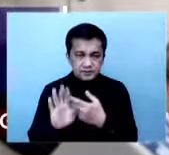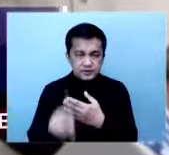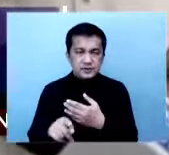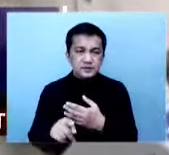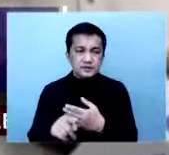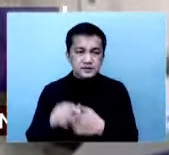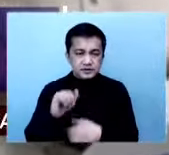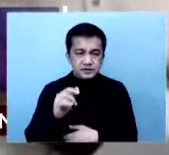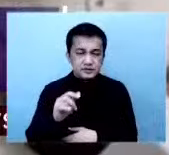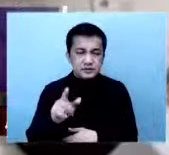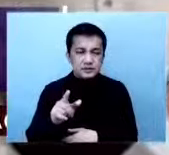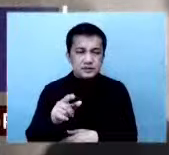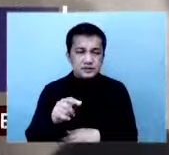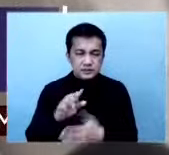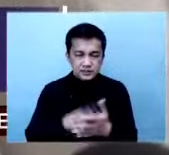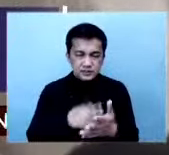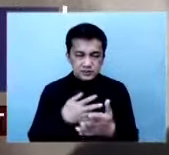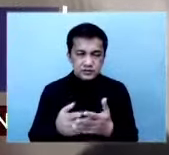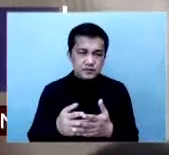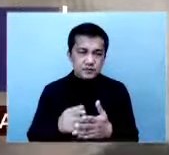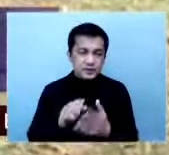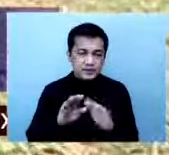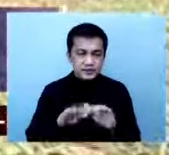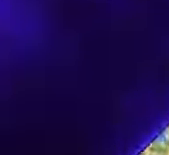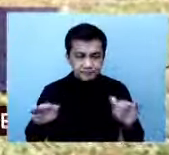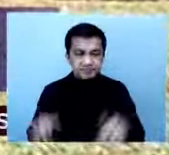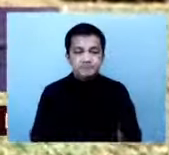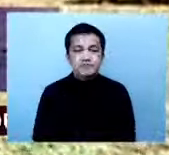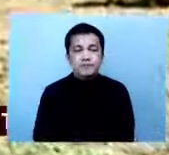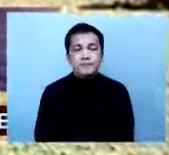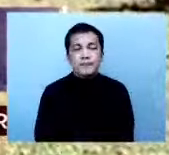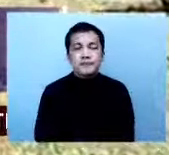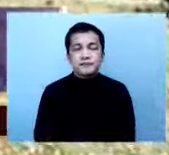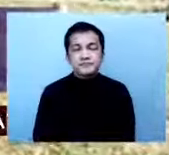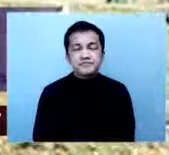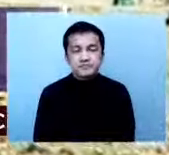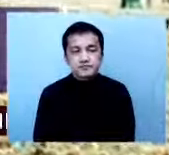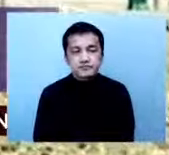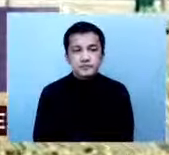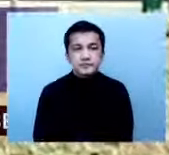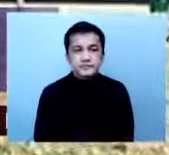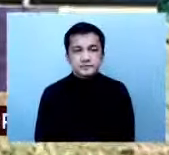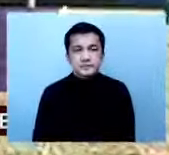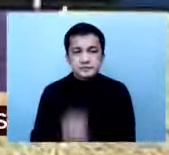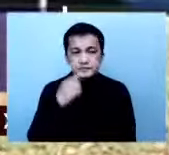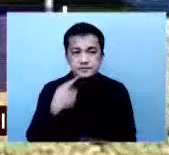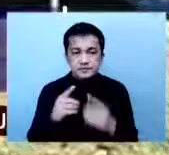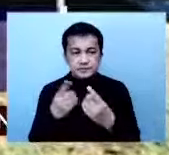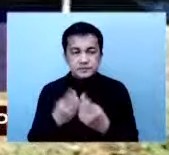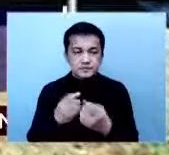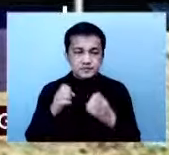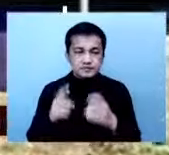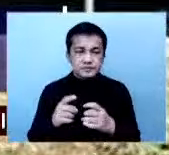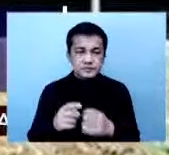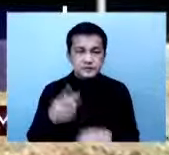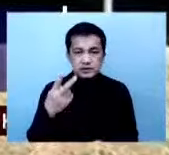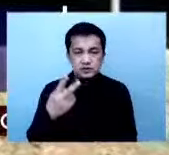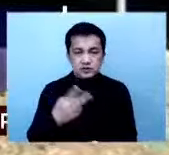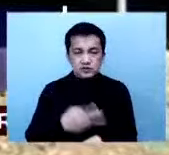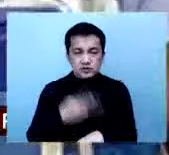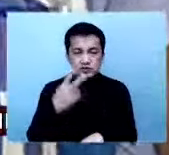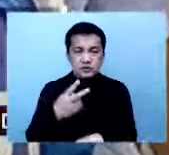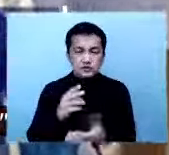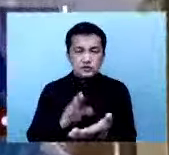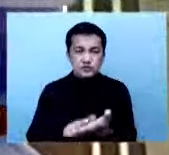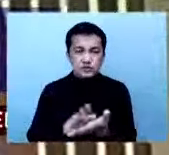sa normal na schedule ng mga bata Ayon naman sa DepEd dalawang school ang tamaan ng adjust